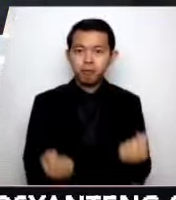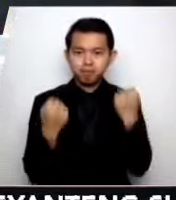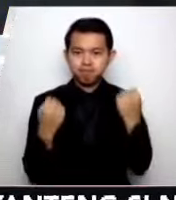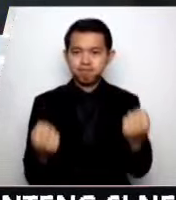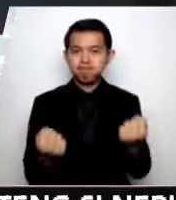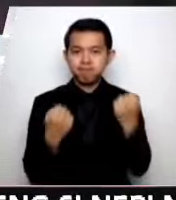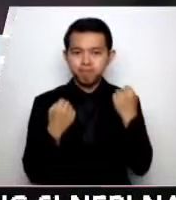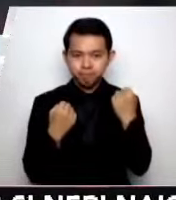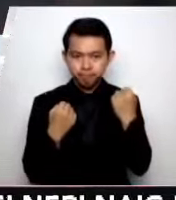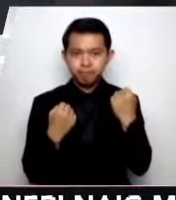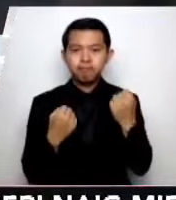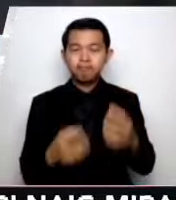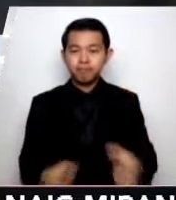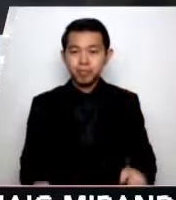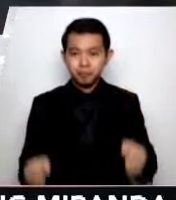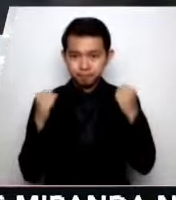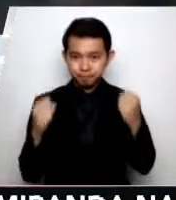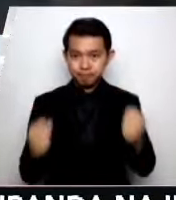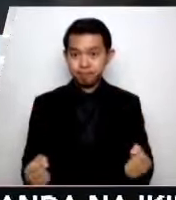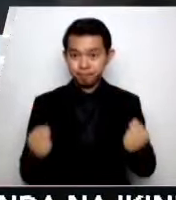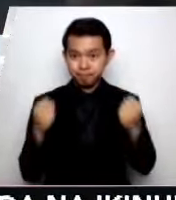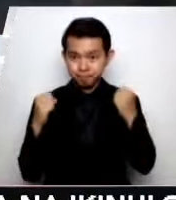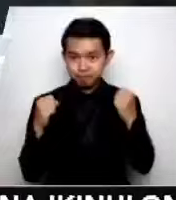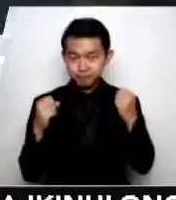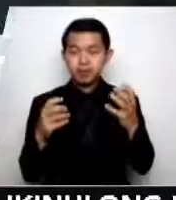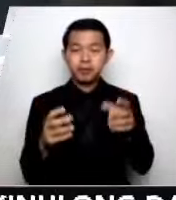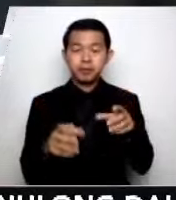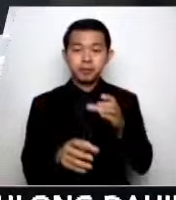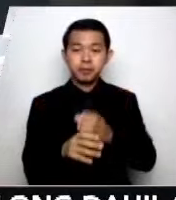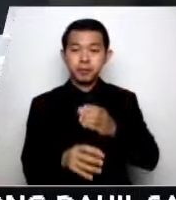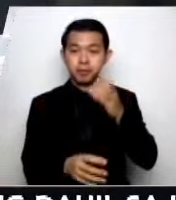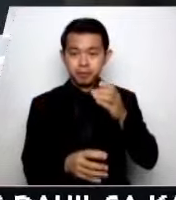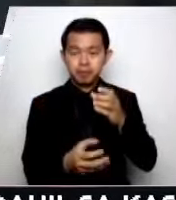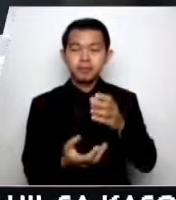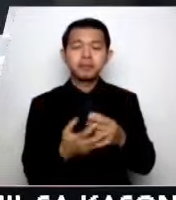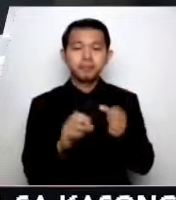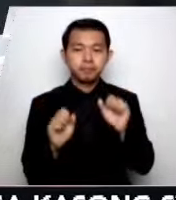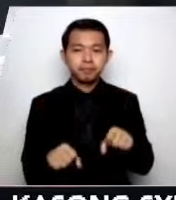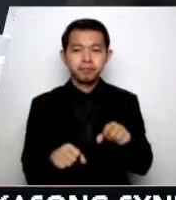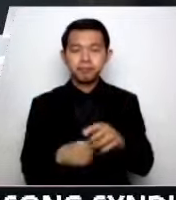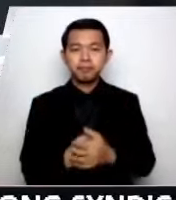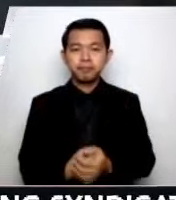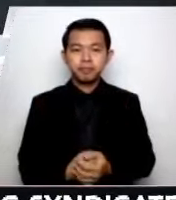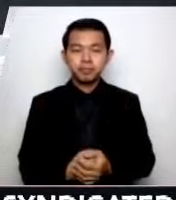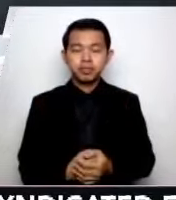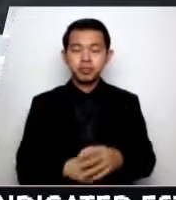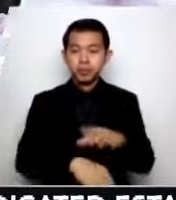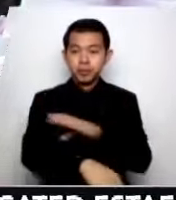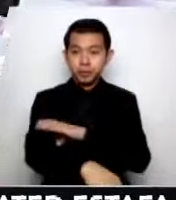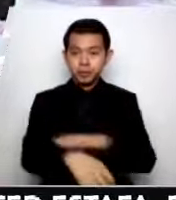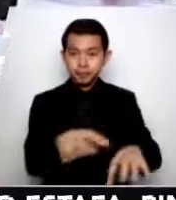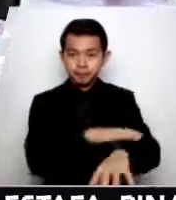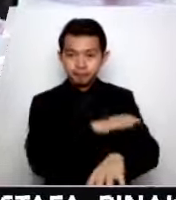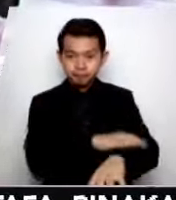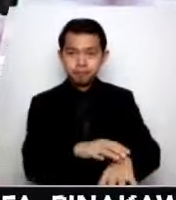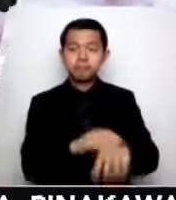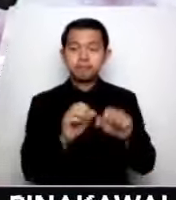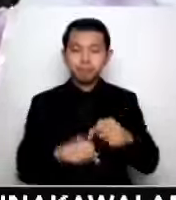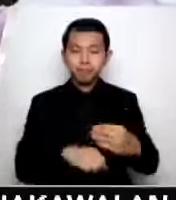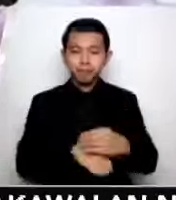so that even yung upper extremities natin or the arms, nagtotone na rin siya. Von